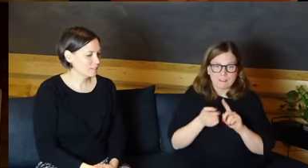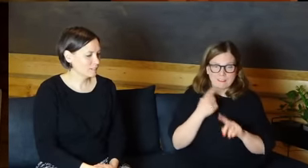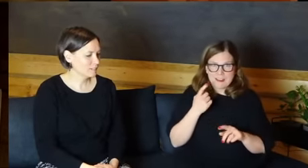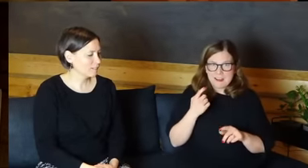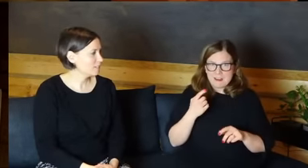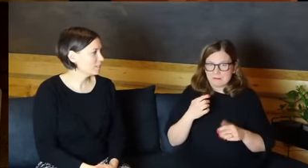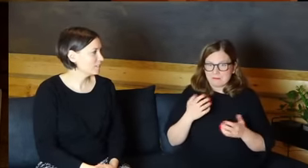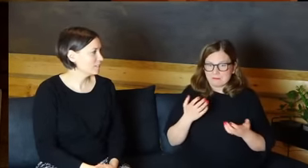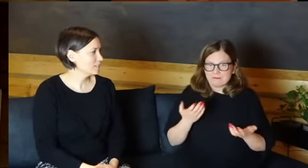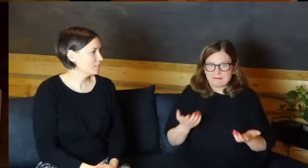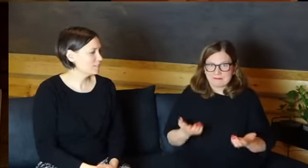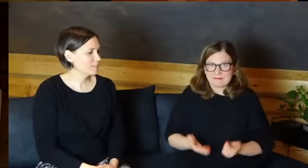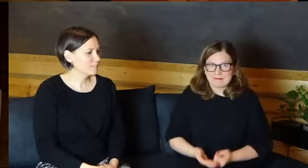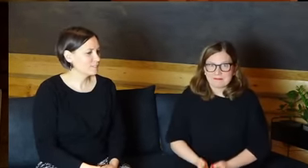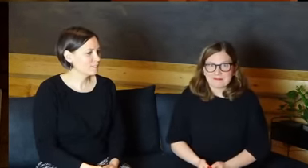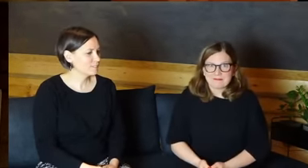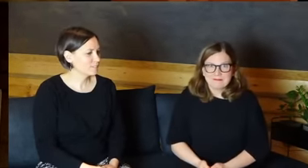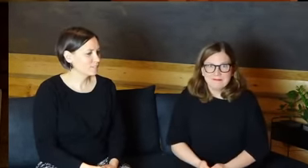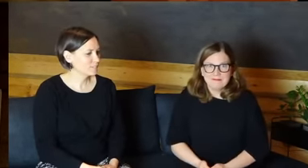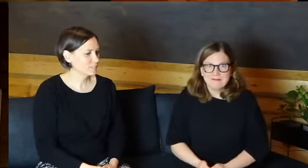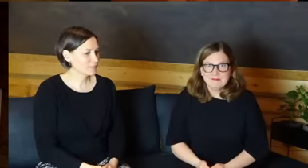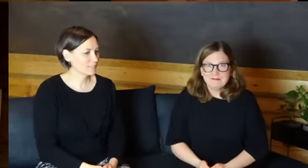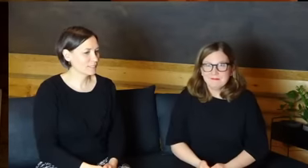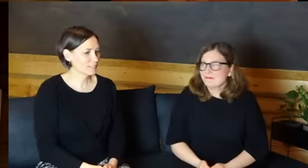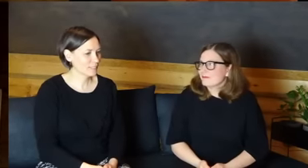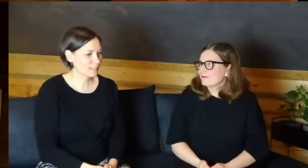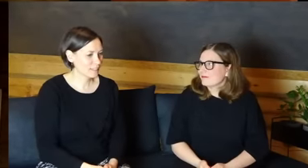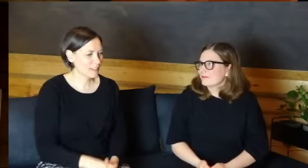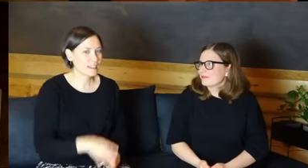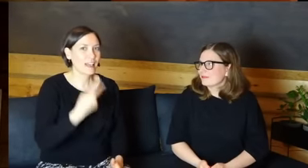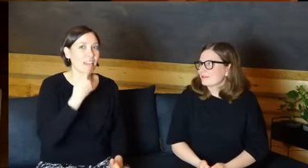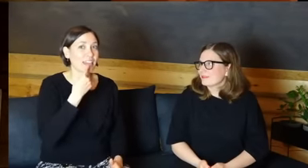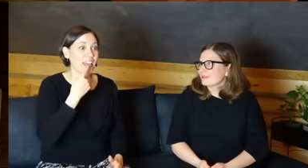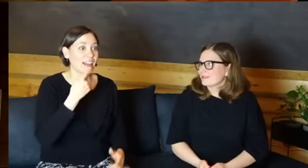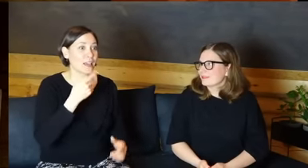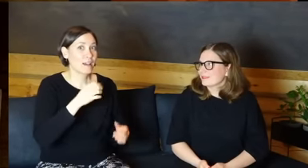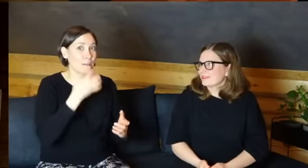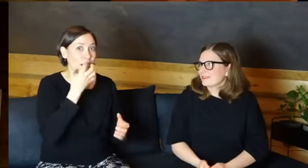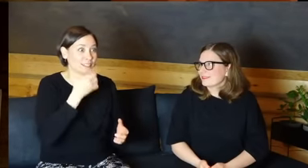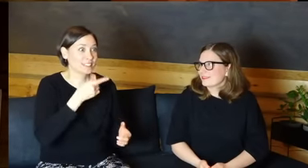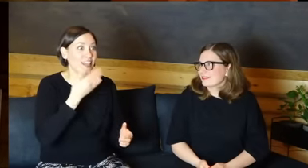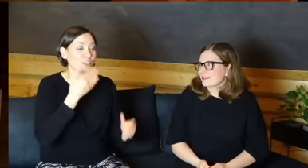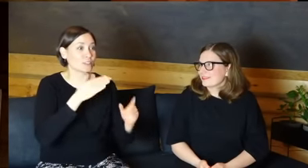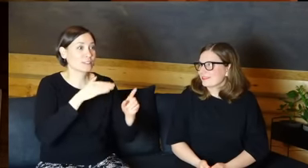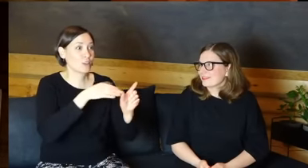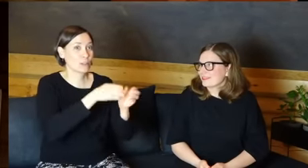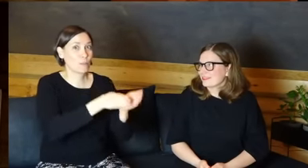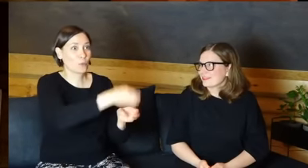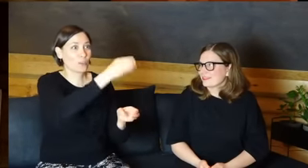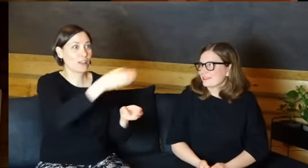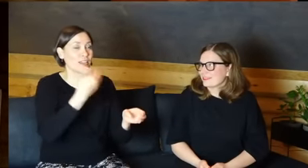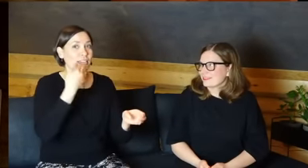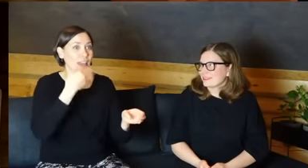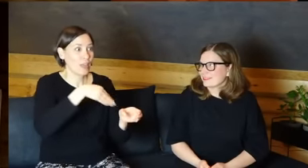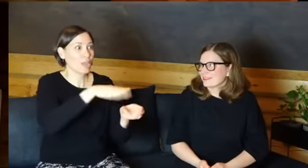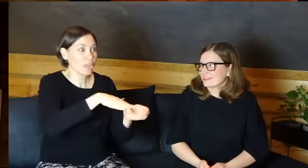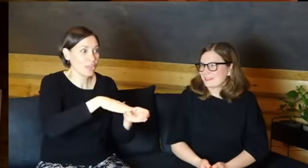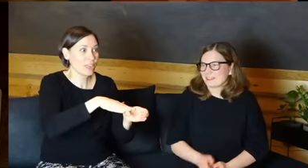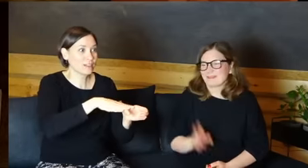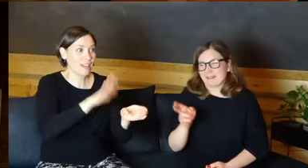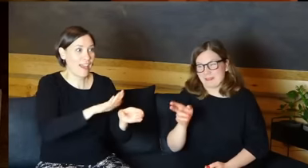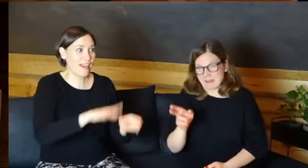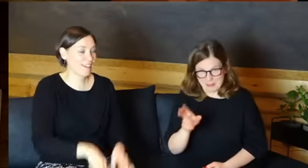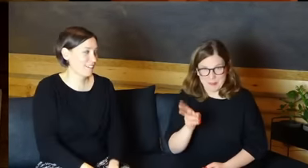terästä oo. Niin, että kieli jää kiinni, jos laittaa. Tota, Tuomo, kerro vielä